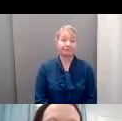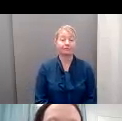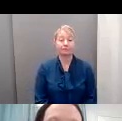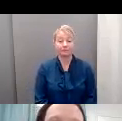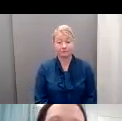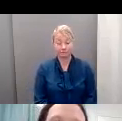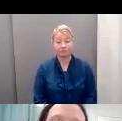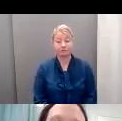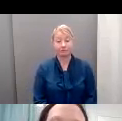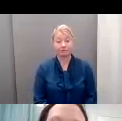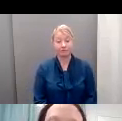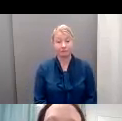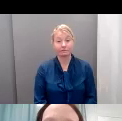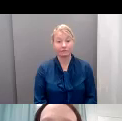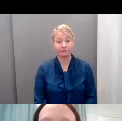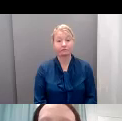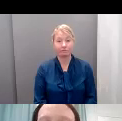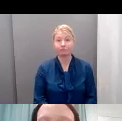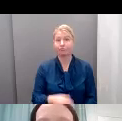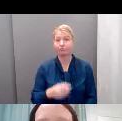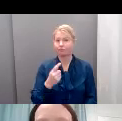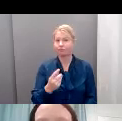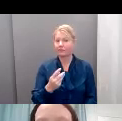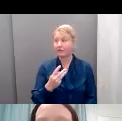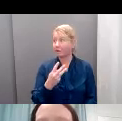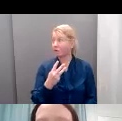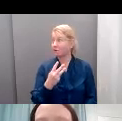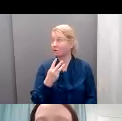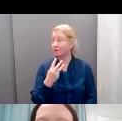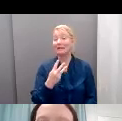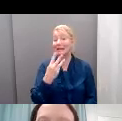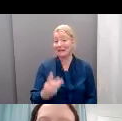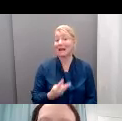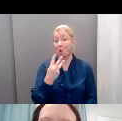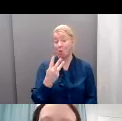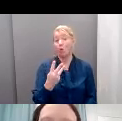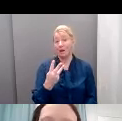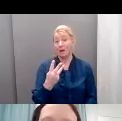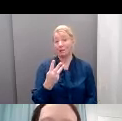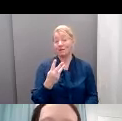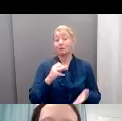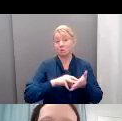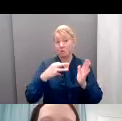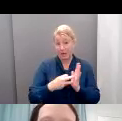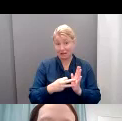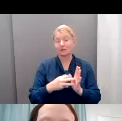det här är alltså ett treårigt arbetsmansprojekt som nu har pågått i 1,5 år.